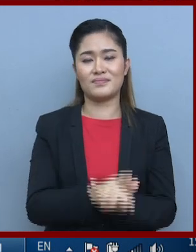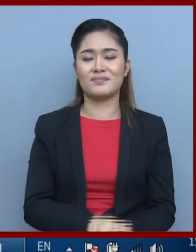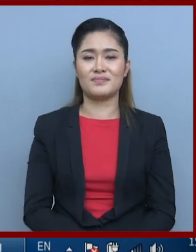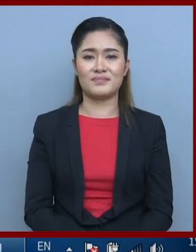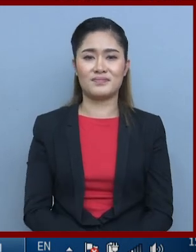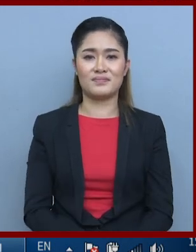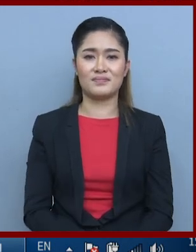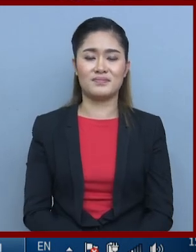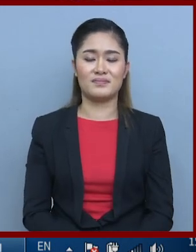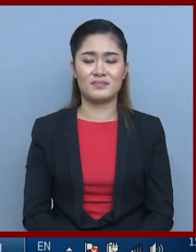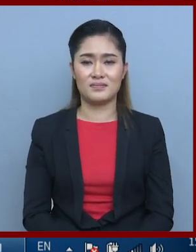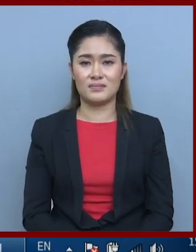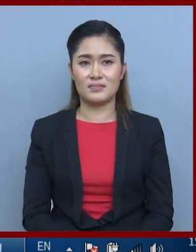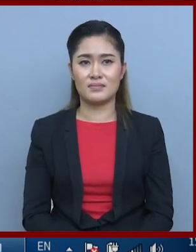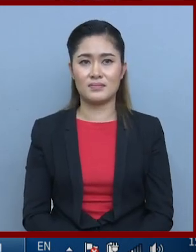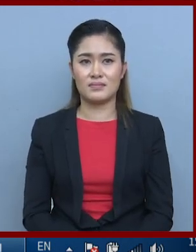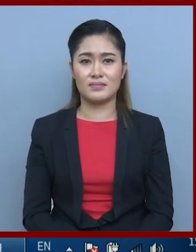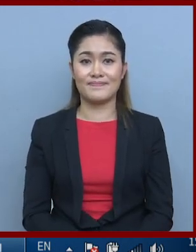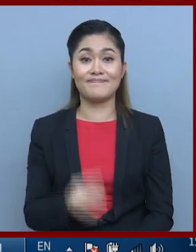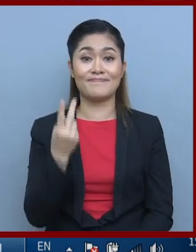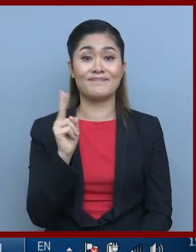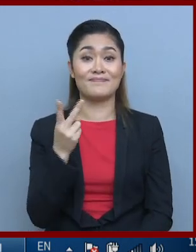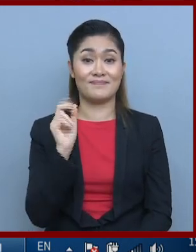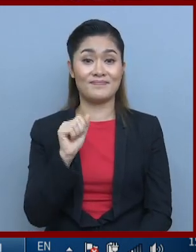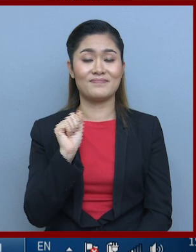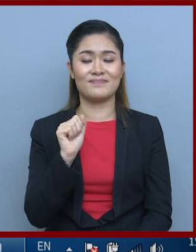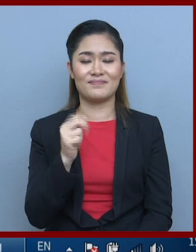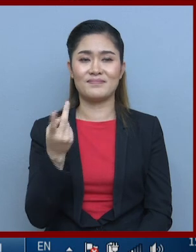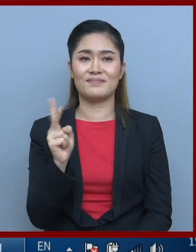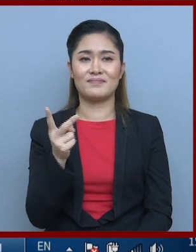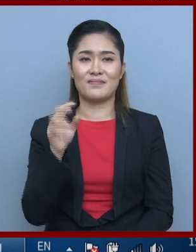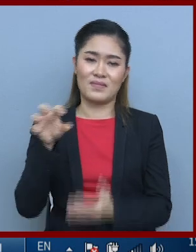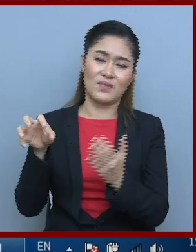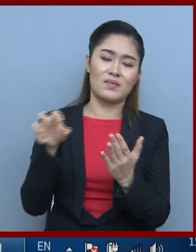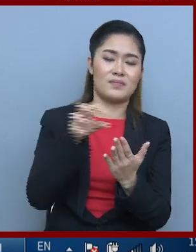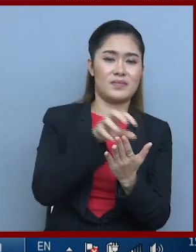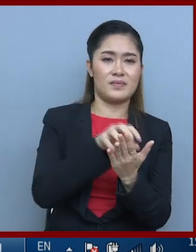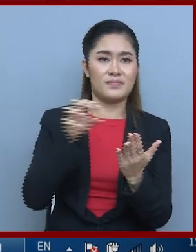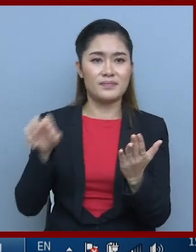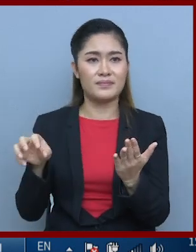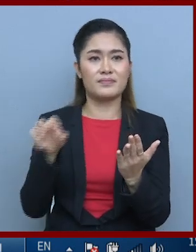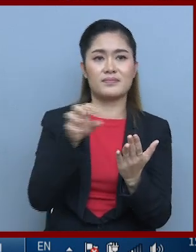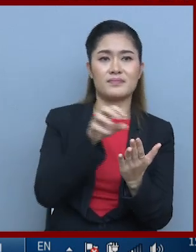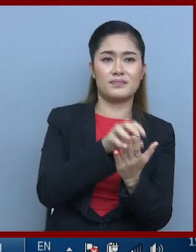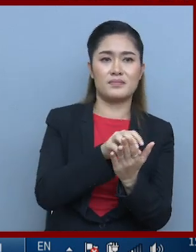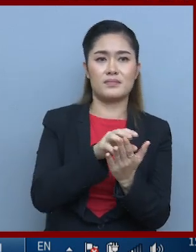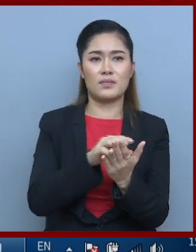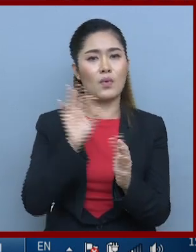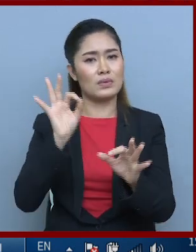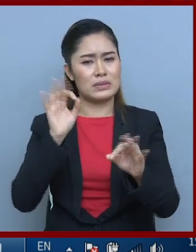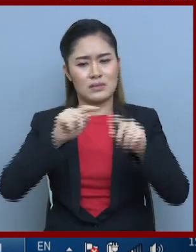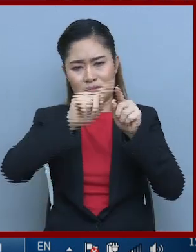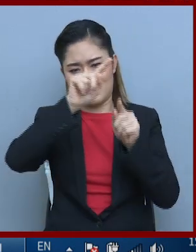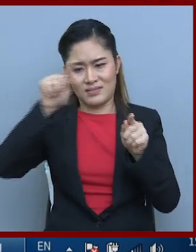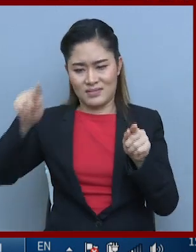เลือก2ตัวนี้ได้2ตัวแล้วใช่ไหมก็ copy ก่อนที่จะวางเลือก panel